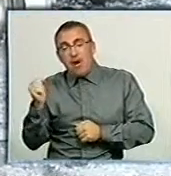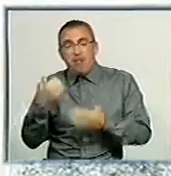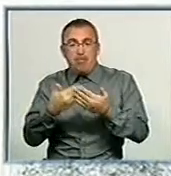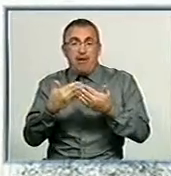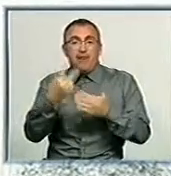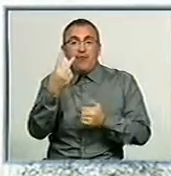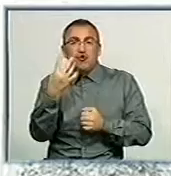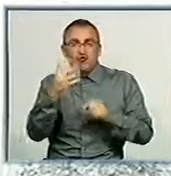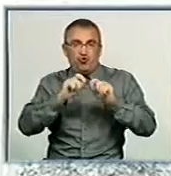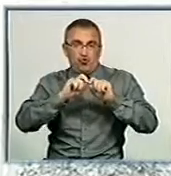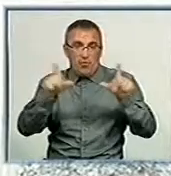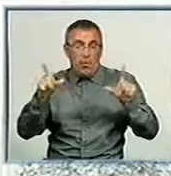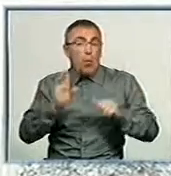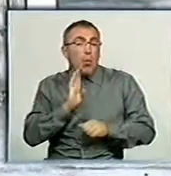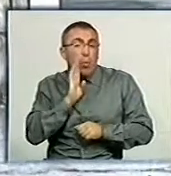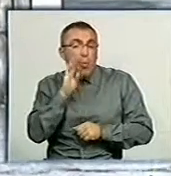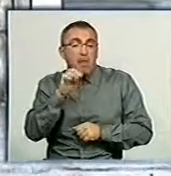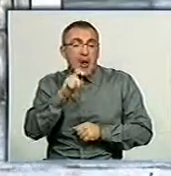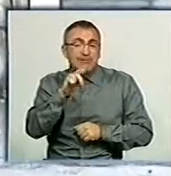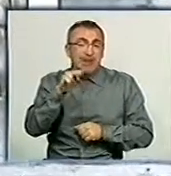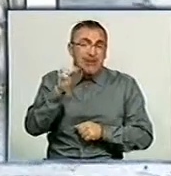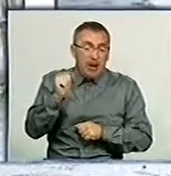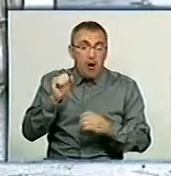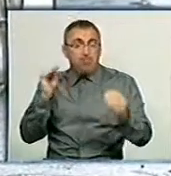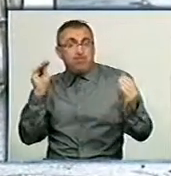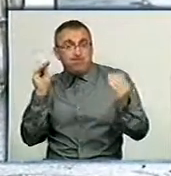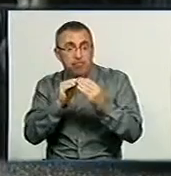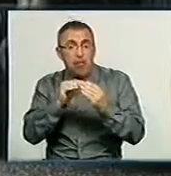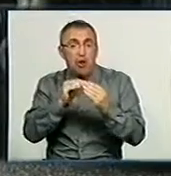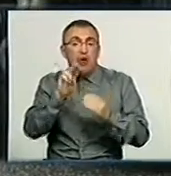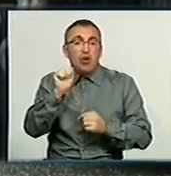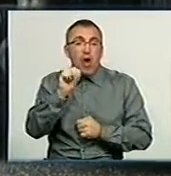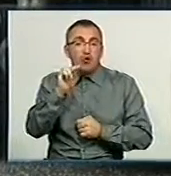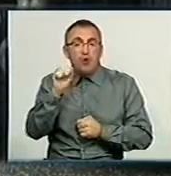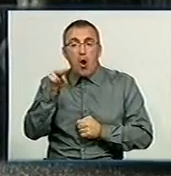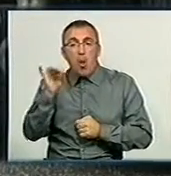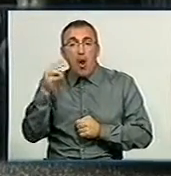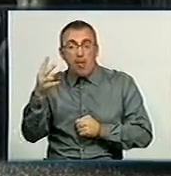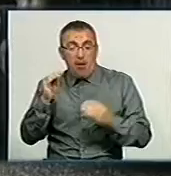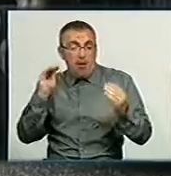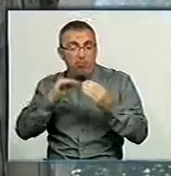школи. Близько 10-ї ранку автомобіль Mazda CX-7 зіткнувся із дачею Логан. Від сильного удару Mazda